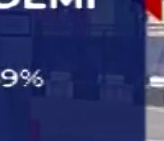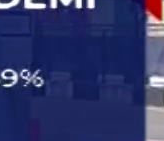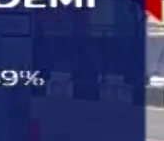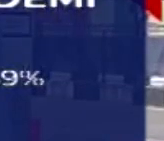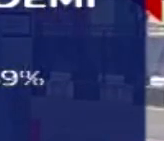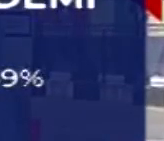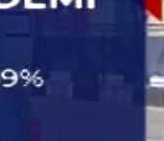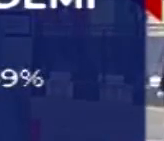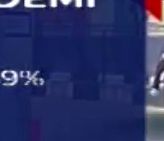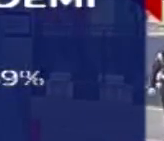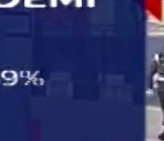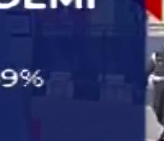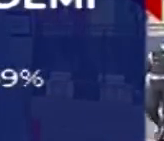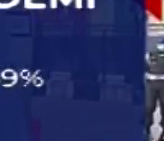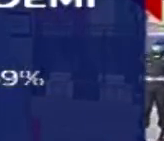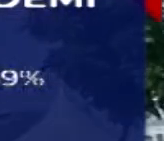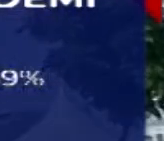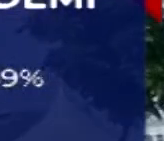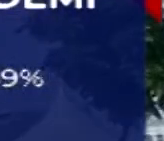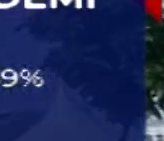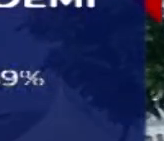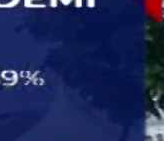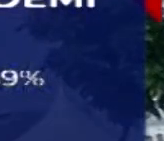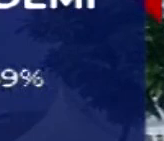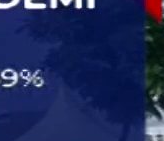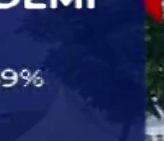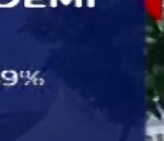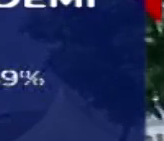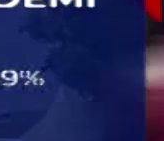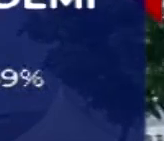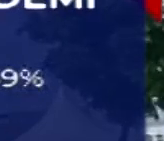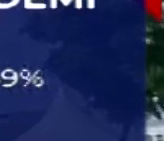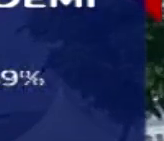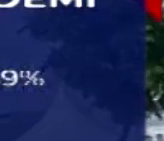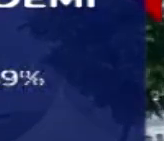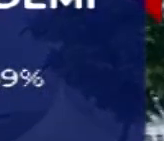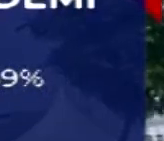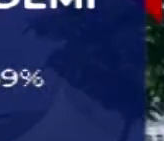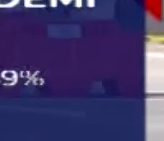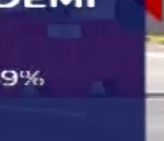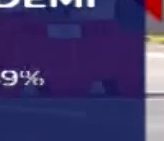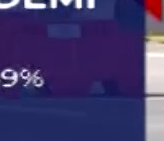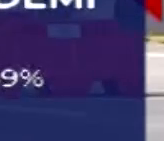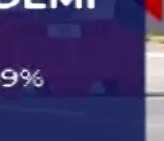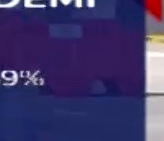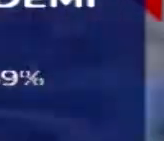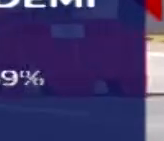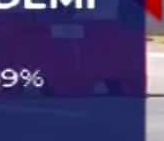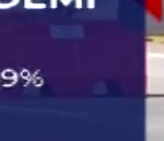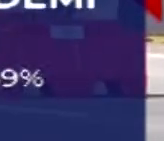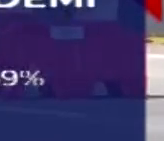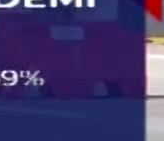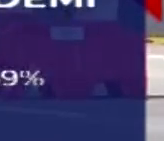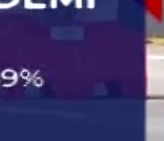69%. Sementara itu, meski angka kesembuhan terbilang meningkat, namun persentase kematian sebesar 4,2% dan masih menjadi PR seluruh pihak, lantaran